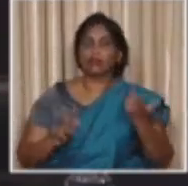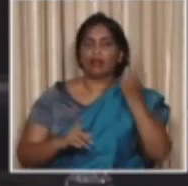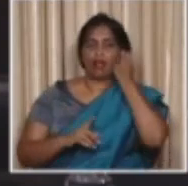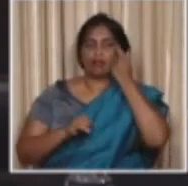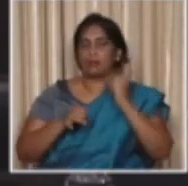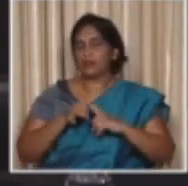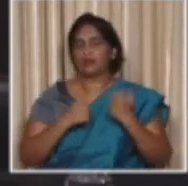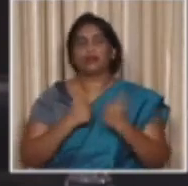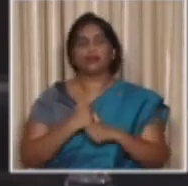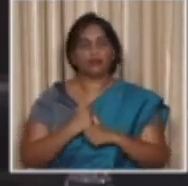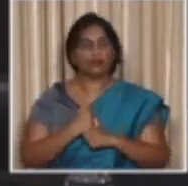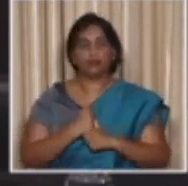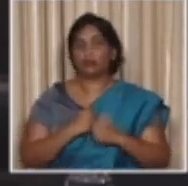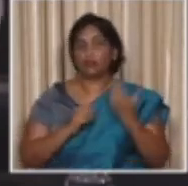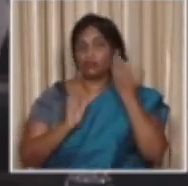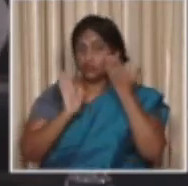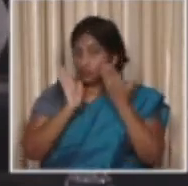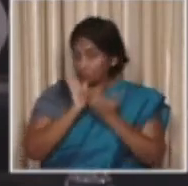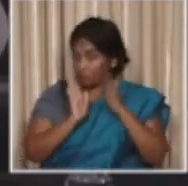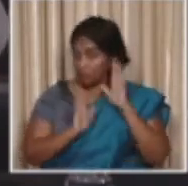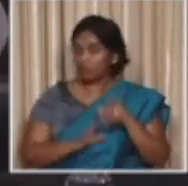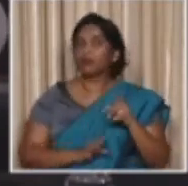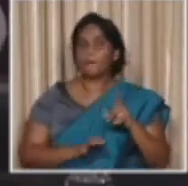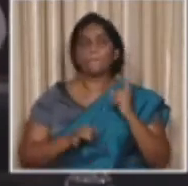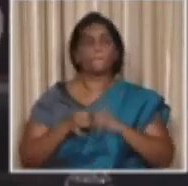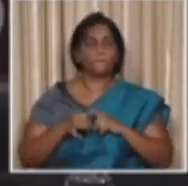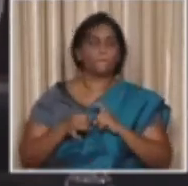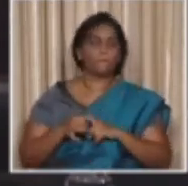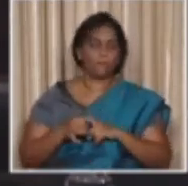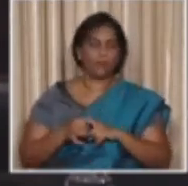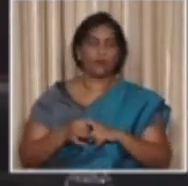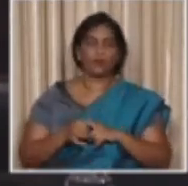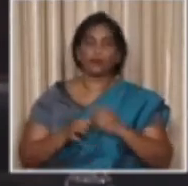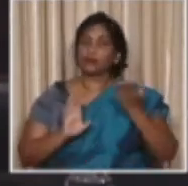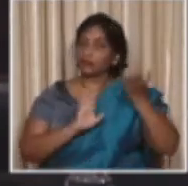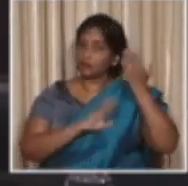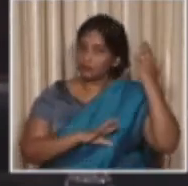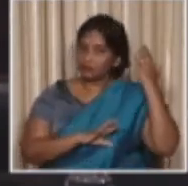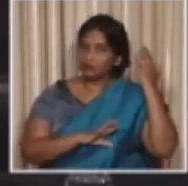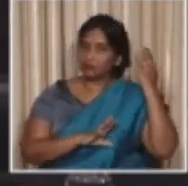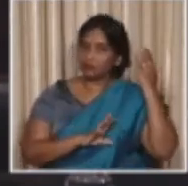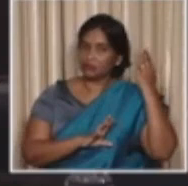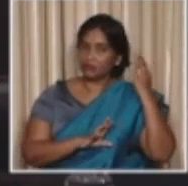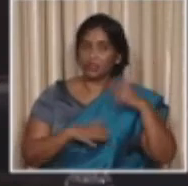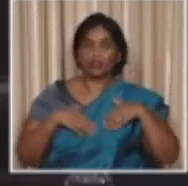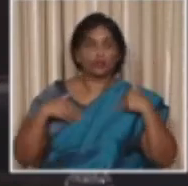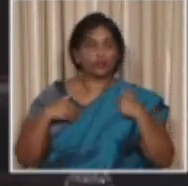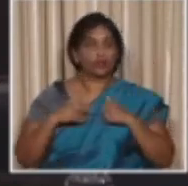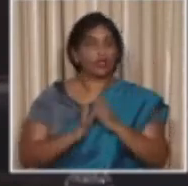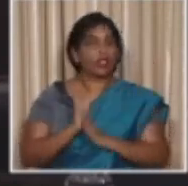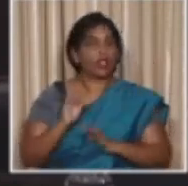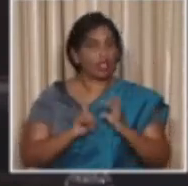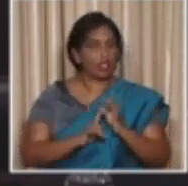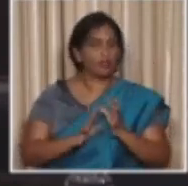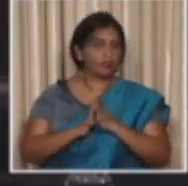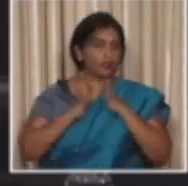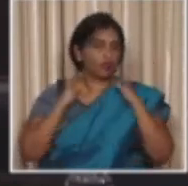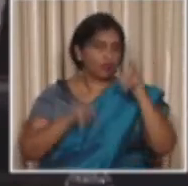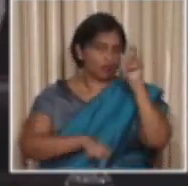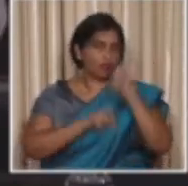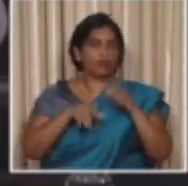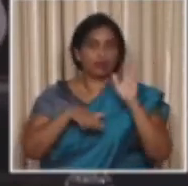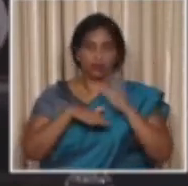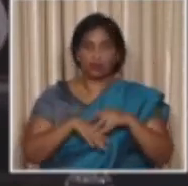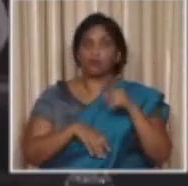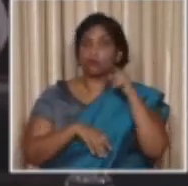ඇති කරනවා එහෙම දකින්න එකම ප්‍රශ්නයක් ඉතිහාසයේ සෞඛ්‍ය ඇමතිවරු ගොඩක් ඉඳලා තිනෝ